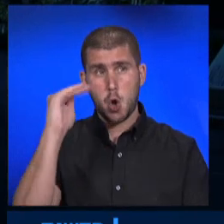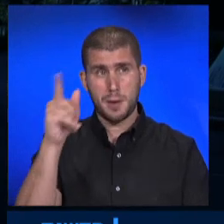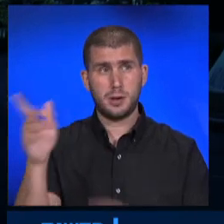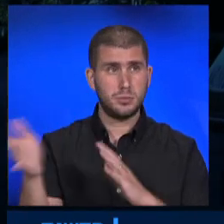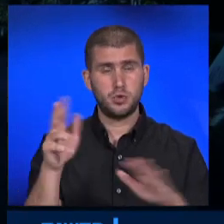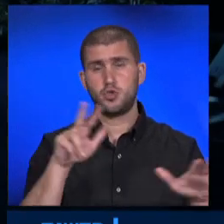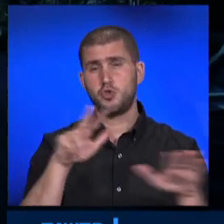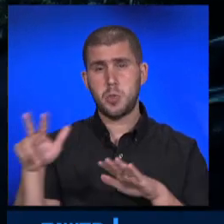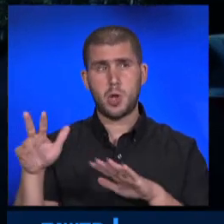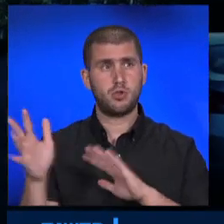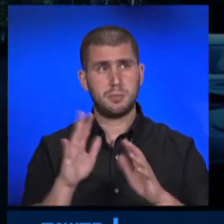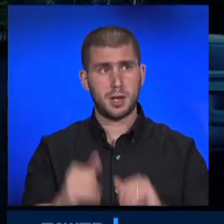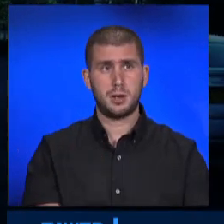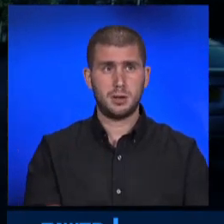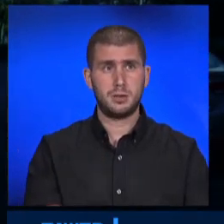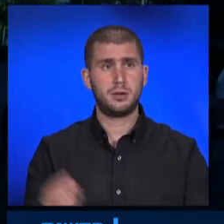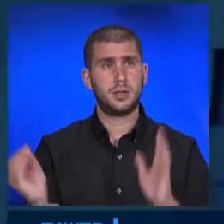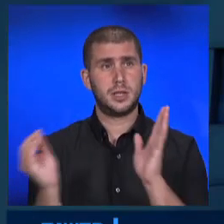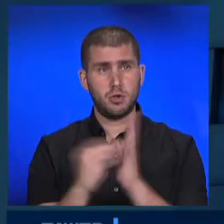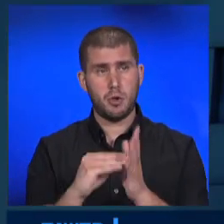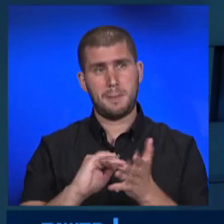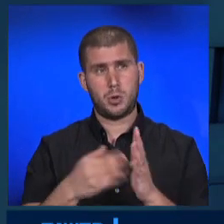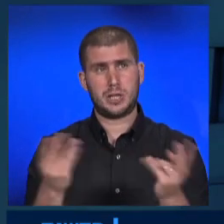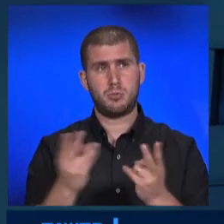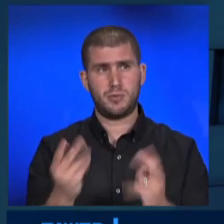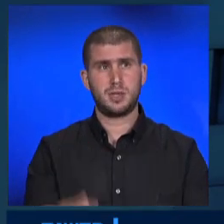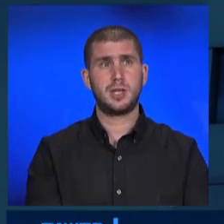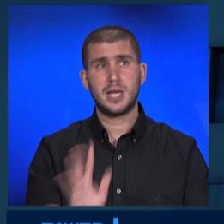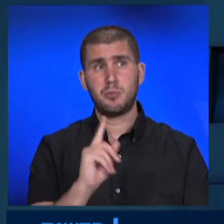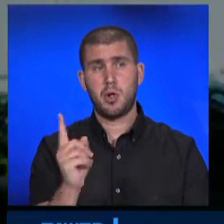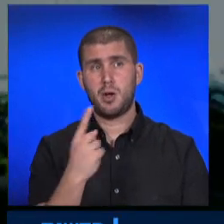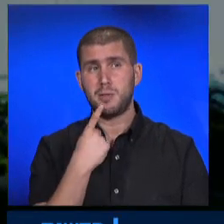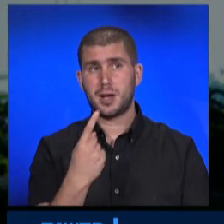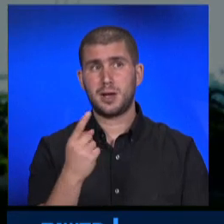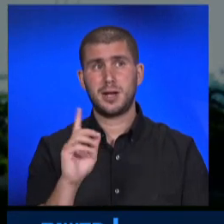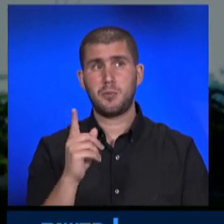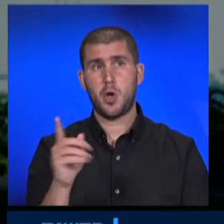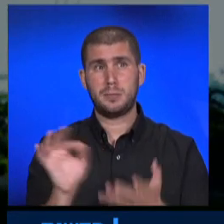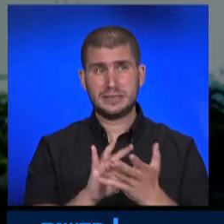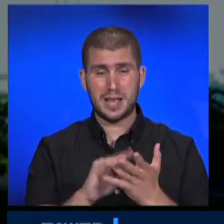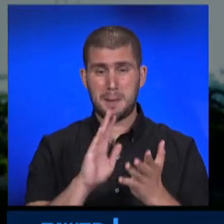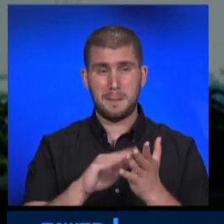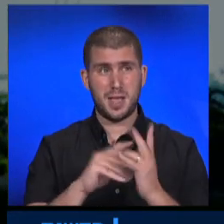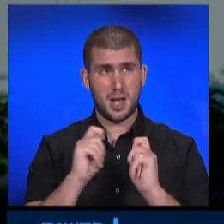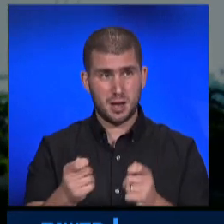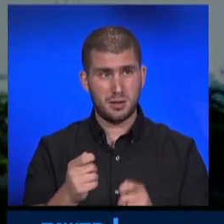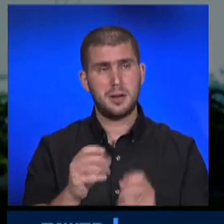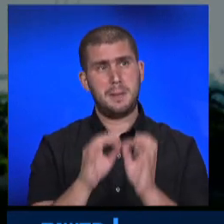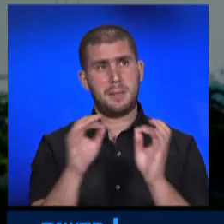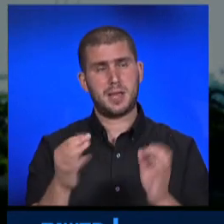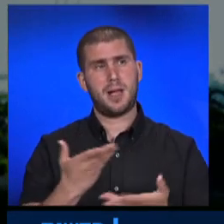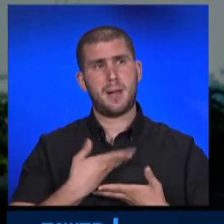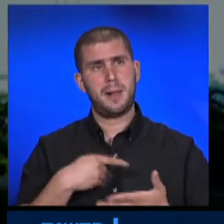זה כ8 חודשים. אני עושה לכם בחוזה כמובן. אם לא נמצא המשרד בתאריך היעד, אז מתחילים